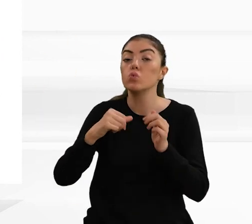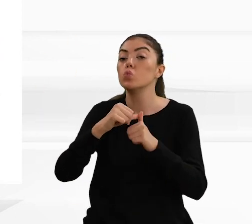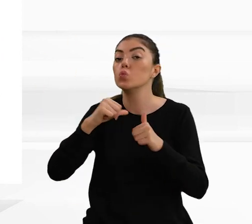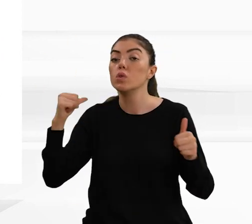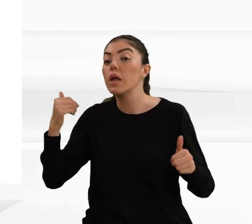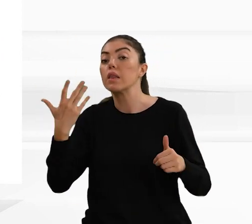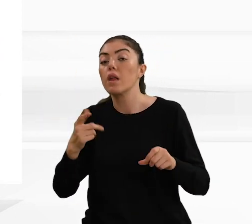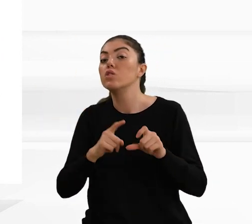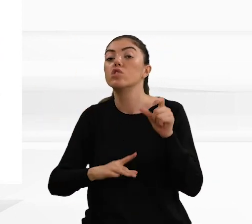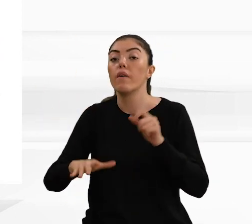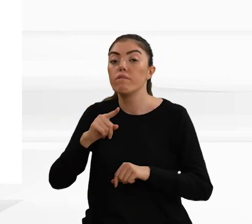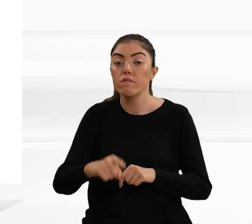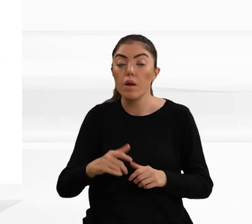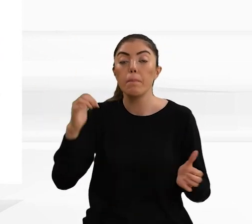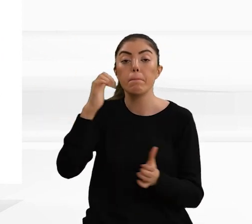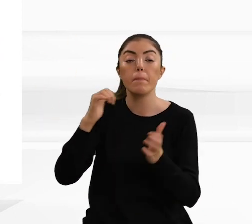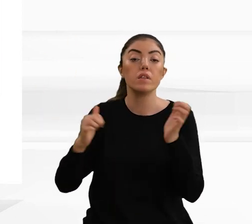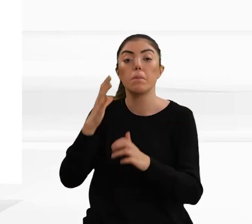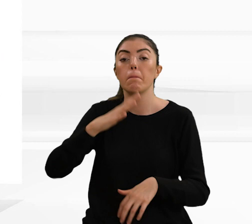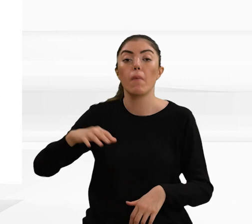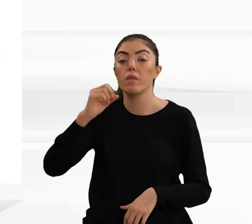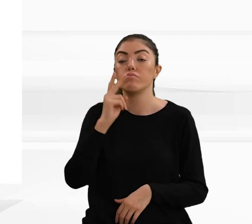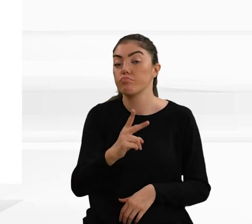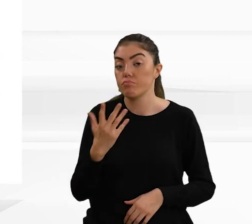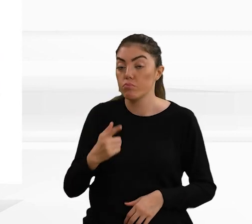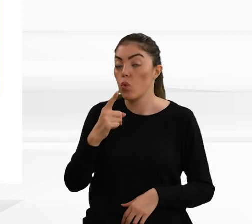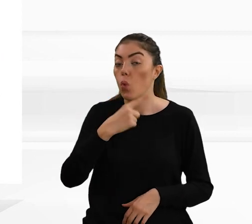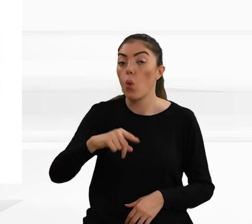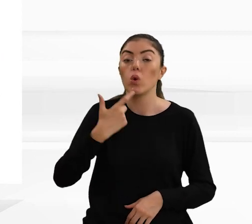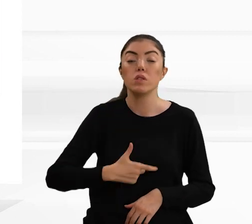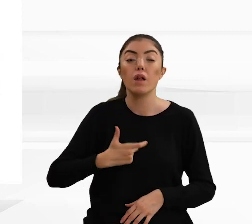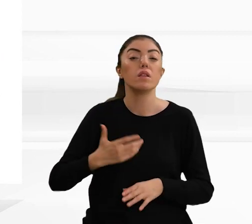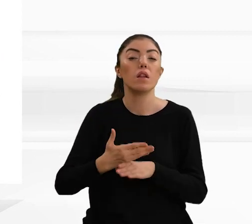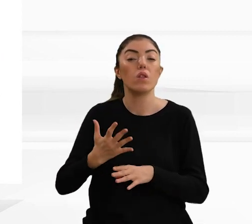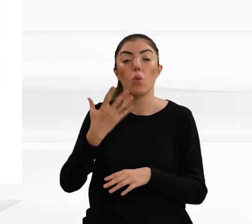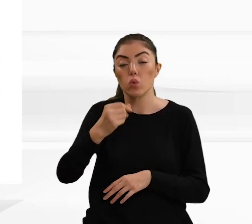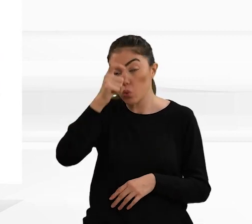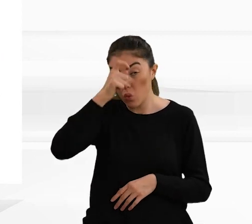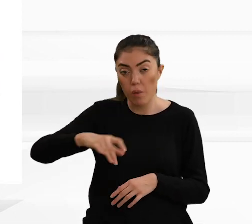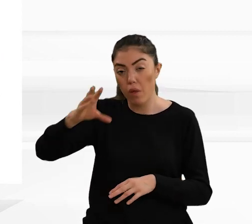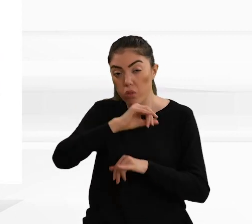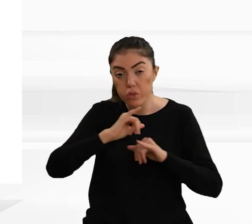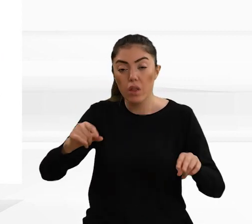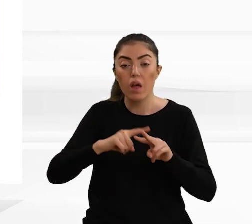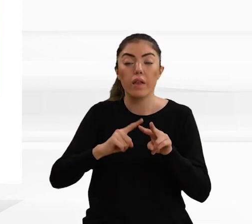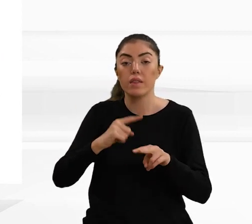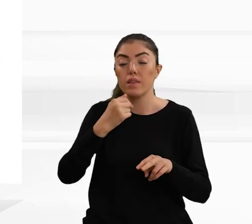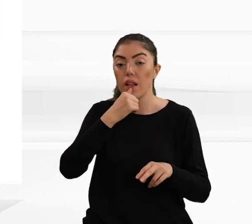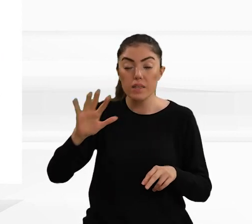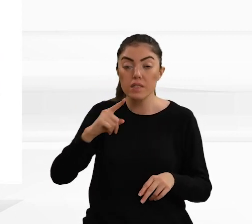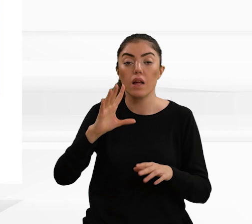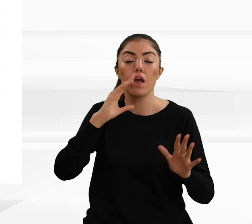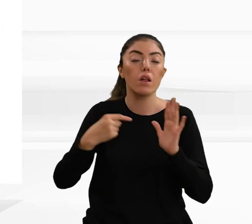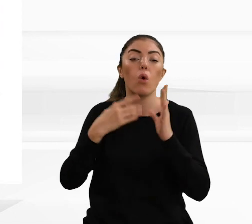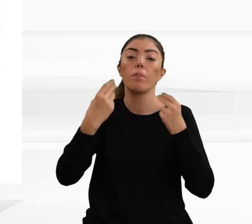doğrultusu çevresindeki basınç merkezleri bu özellikler nedeniyle Türkiye'nin her yerinde Akdeniz ikliminin etkili